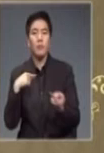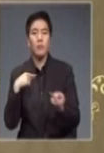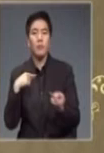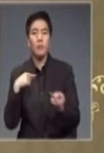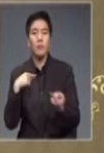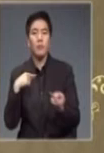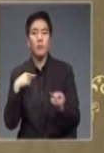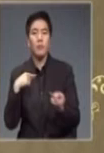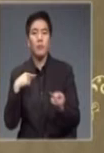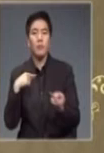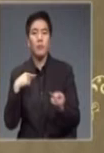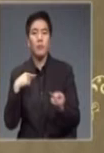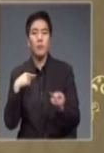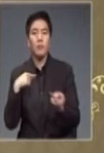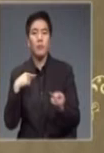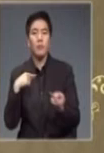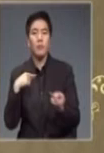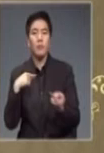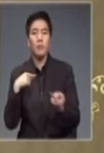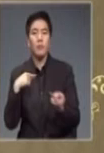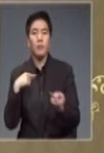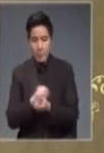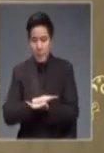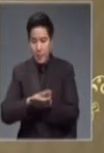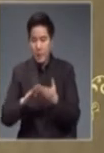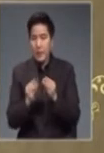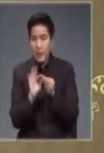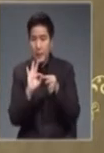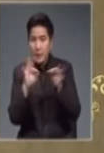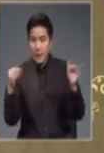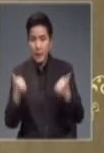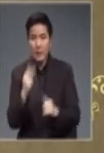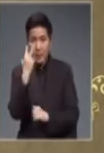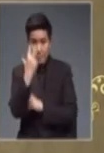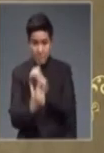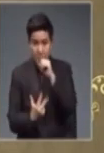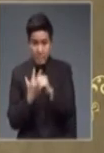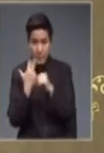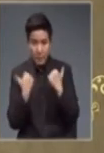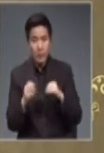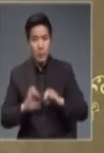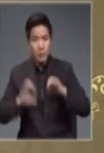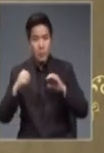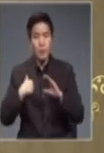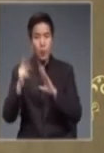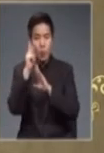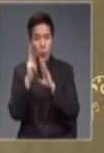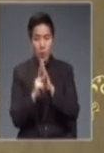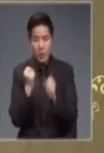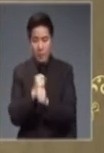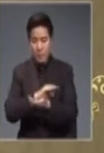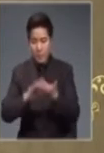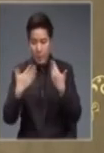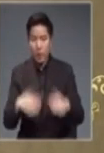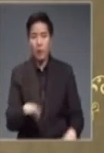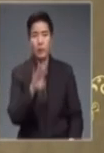งเรื่องใหม่ต้องเสียกำลังใจเสียความตั้งใจหรือศรัทธานะครับหรือเกิดวิกฤตศรัทธาที่จะเข้ามาทำงานช่วย